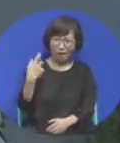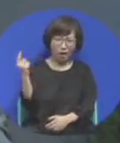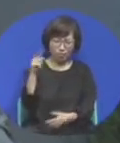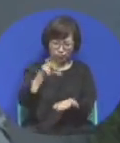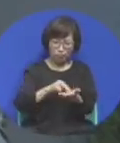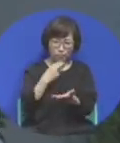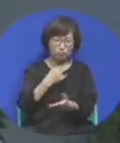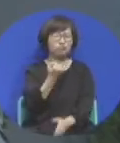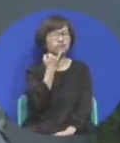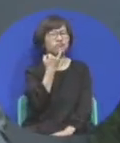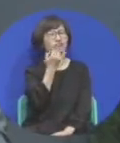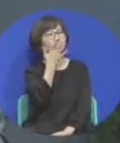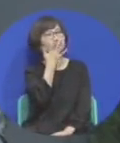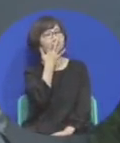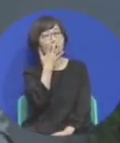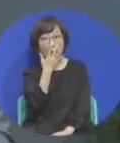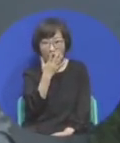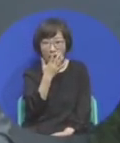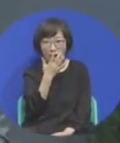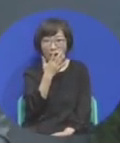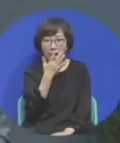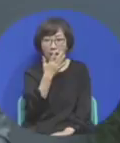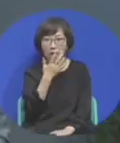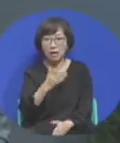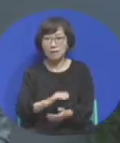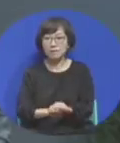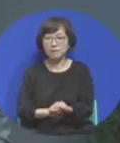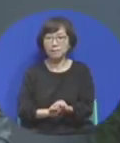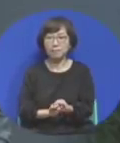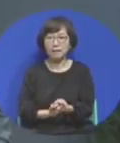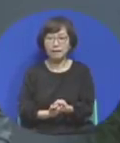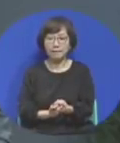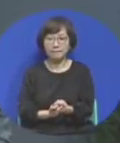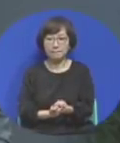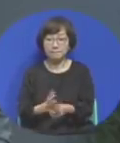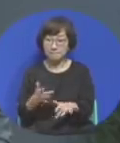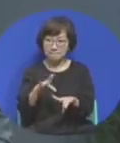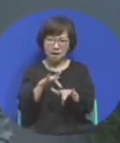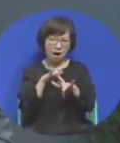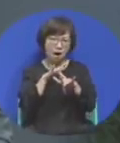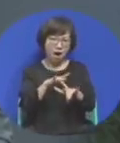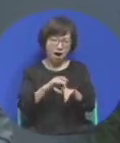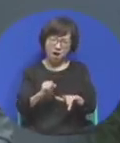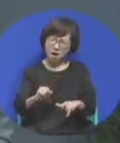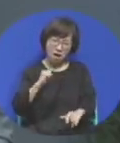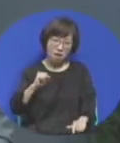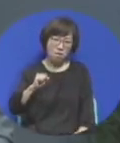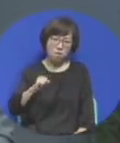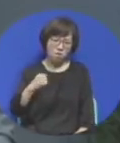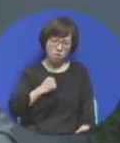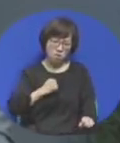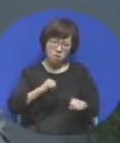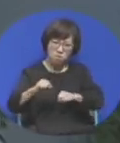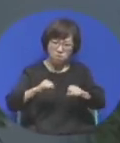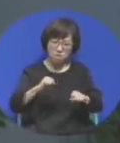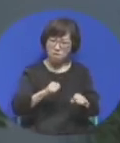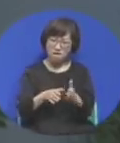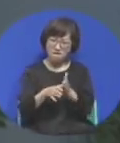been fine until now. 여러분 마귀는 못 하는 짓이 없어요. There is nothing that the devil stops